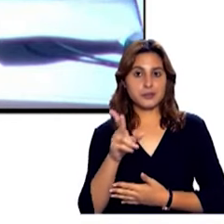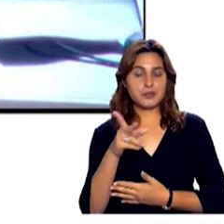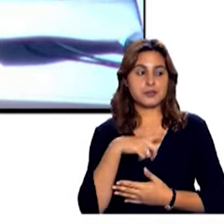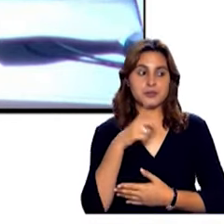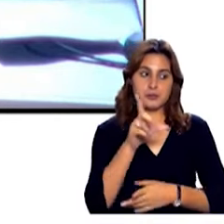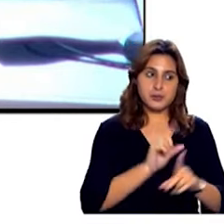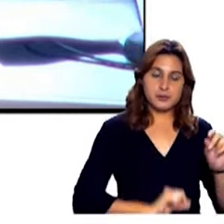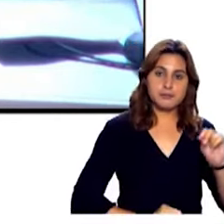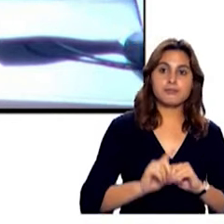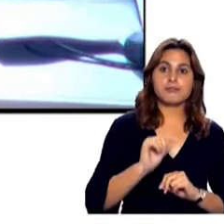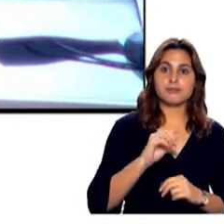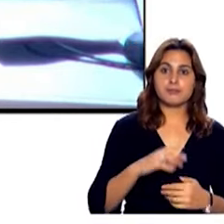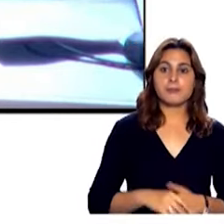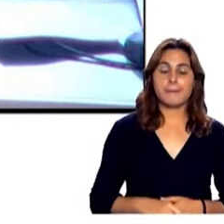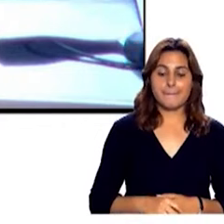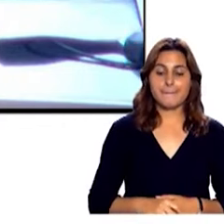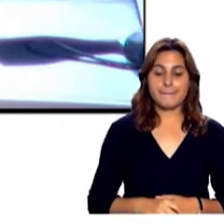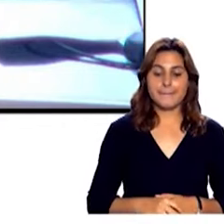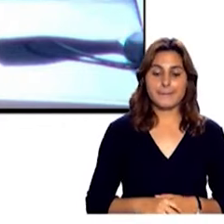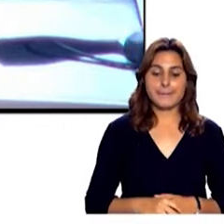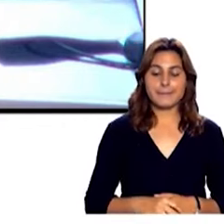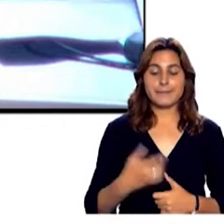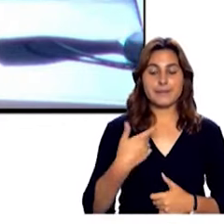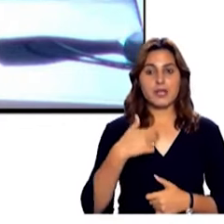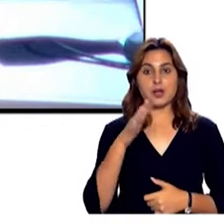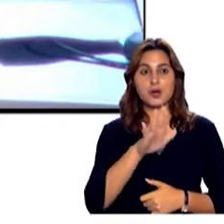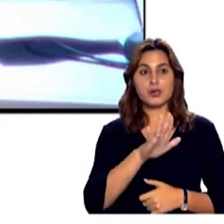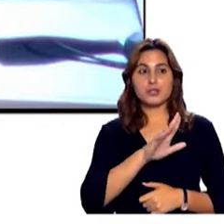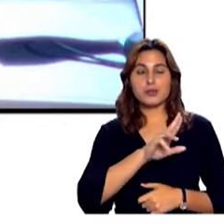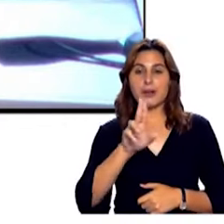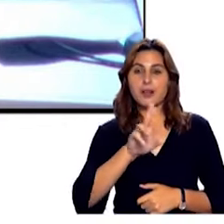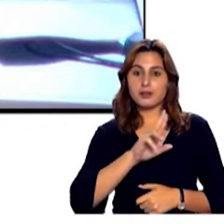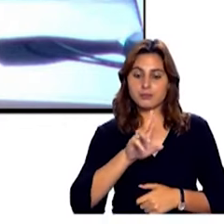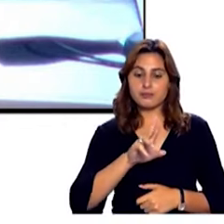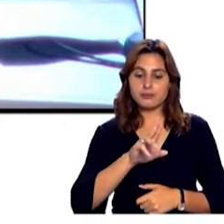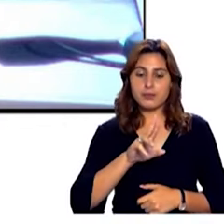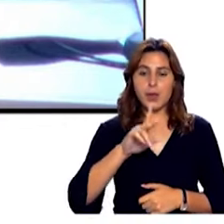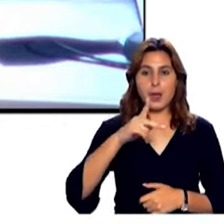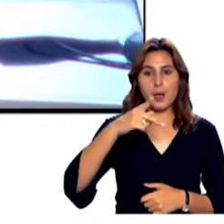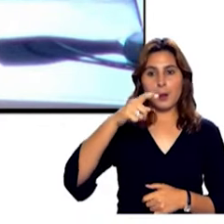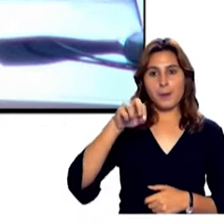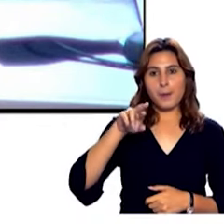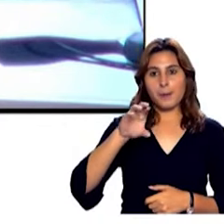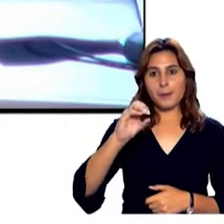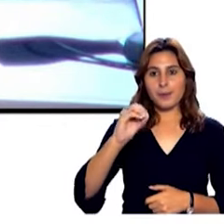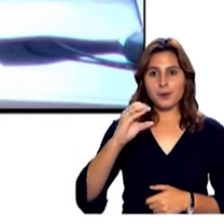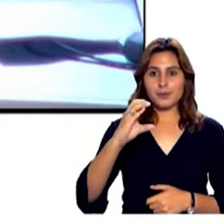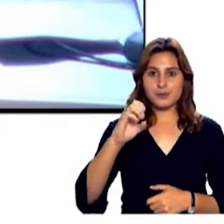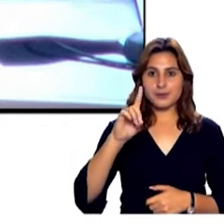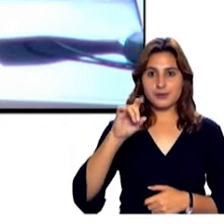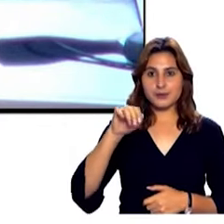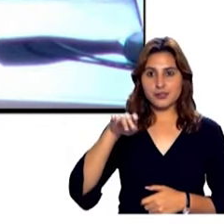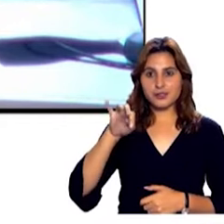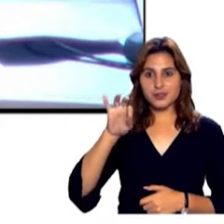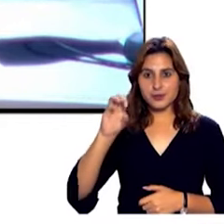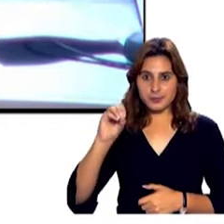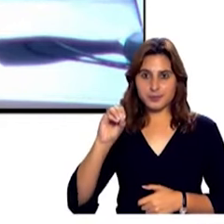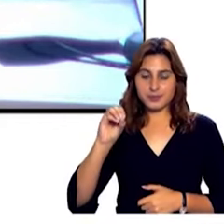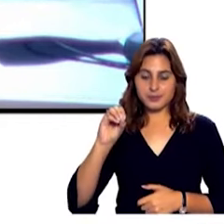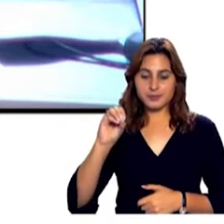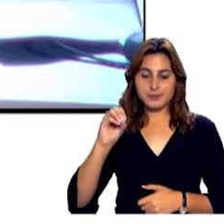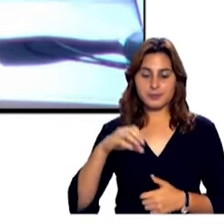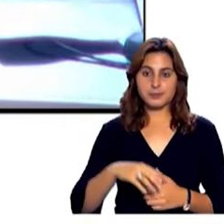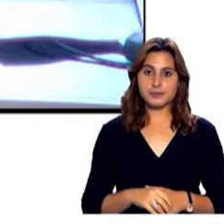ce qu'on appelle la procédure Pour Avis je ne sais pas si la traduction vous la comprenez des consultat des paress je ne sais